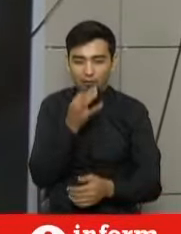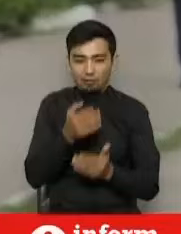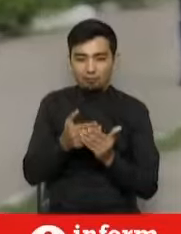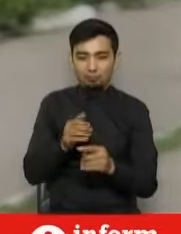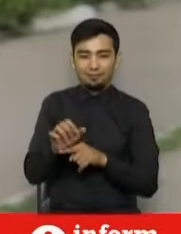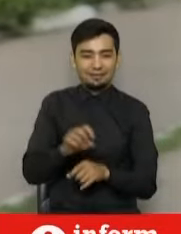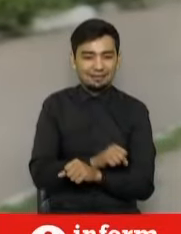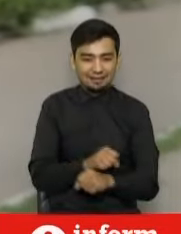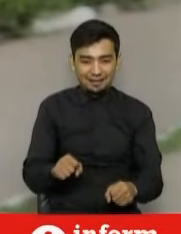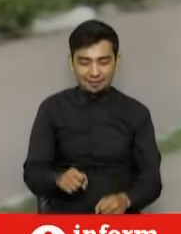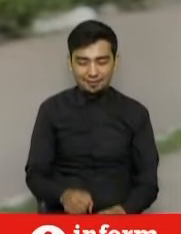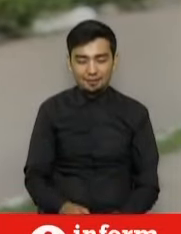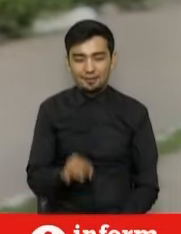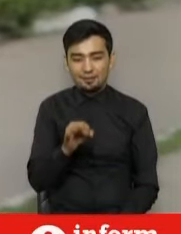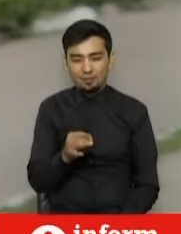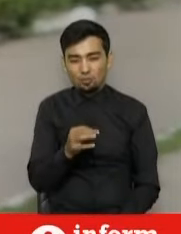качестве